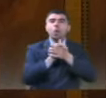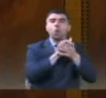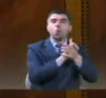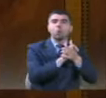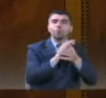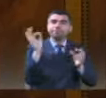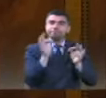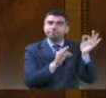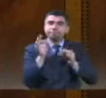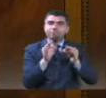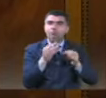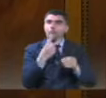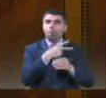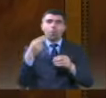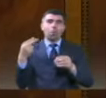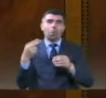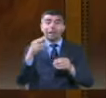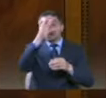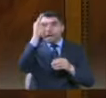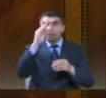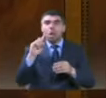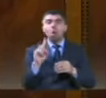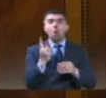وإنصاف ومصالحة سياسية بالأساس.